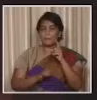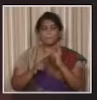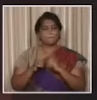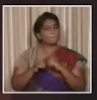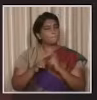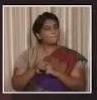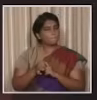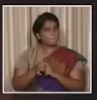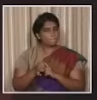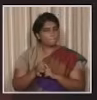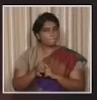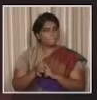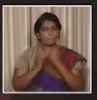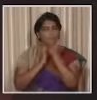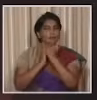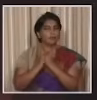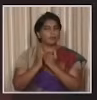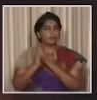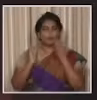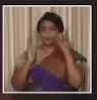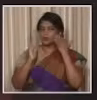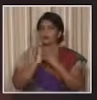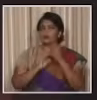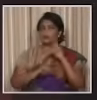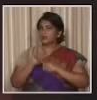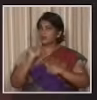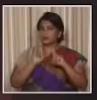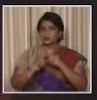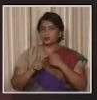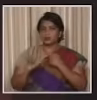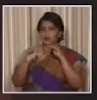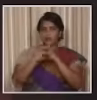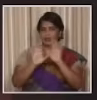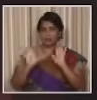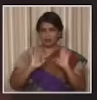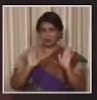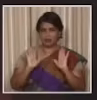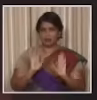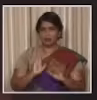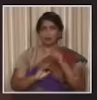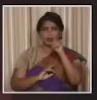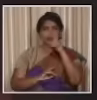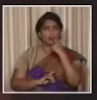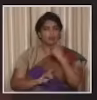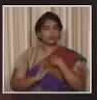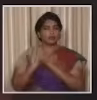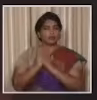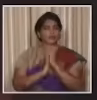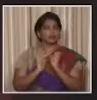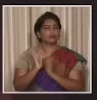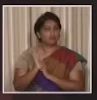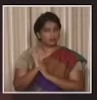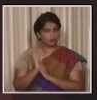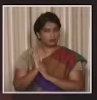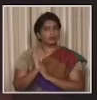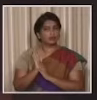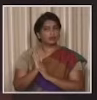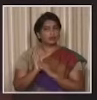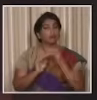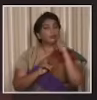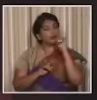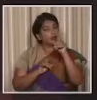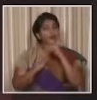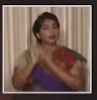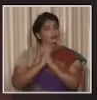ප්‍රශ්නේ කරුණු කාරණා ගැන සාකච්ඡා කරන්නට මම ගියේ නැහැ. මොකද ඔබතුමා මතු කරා වරප්‍රසාද ප්‍රශ්නයක්.